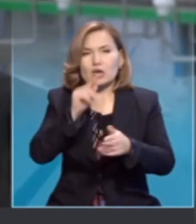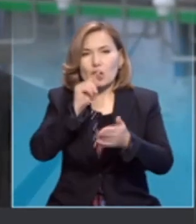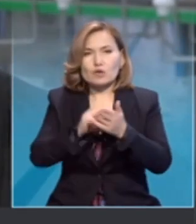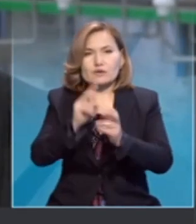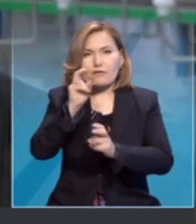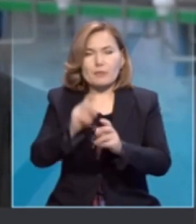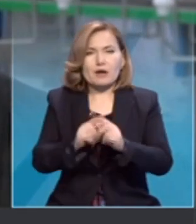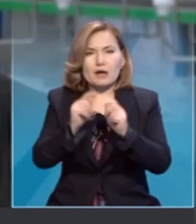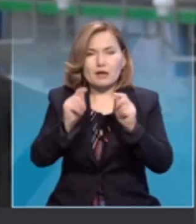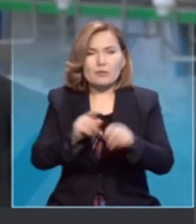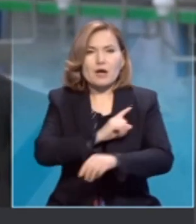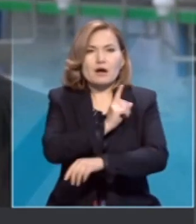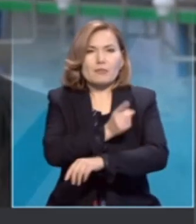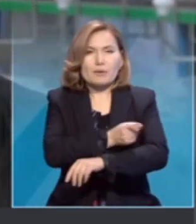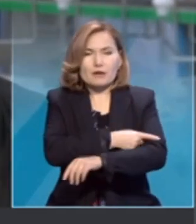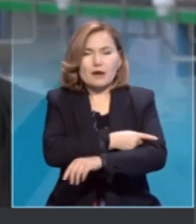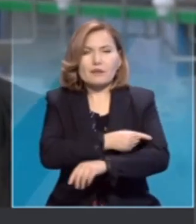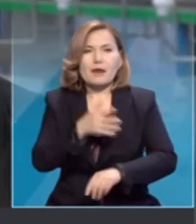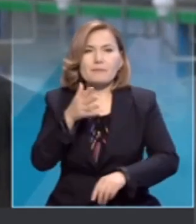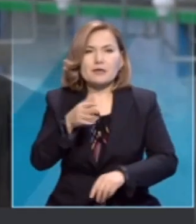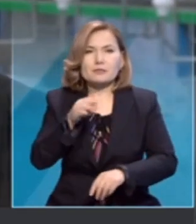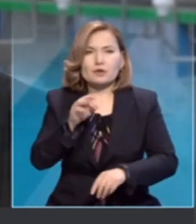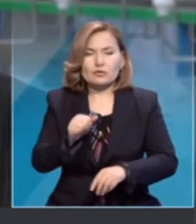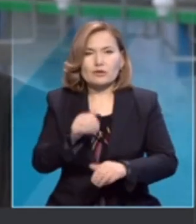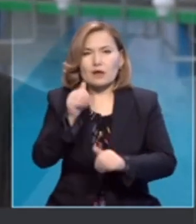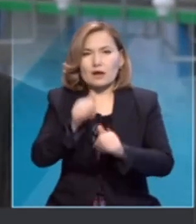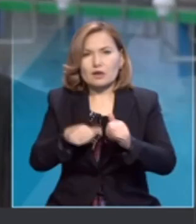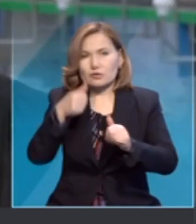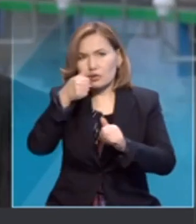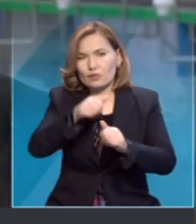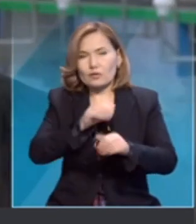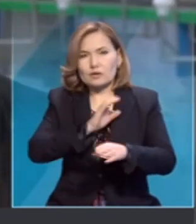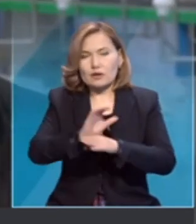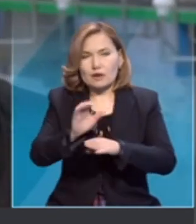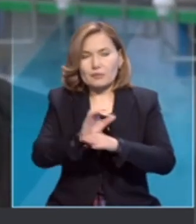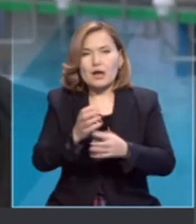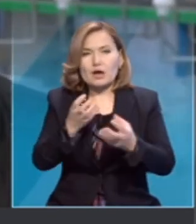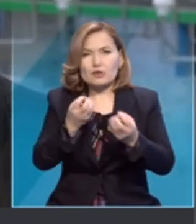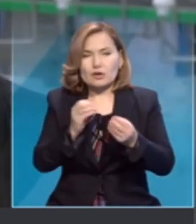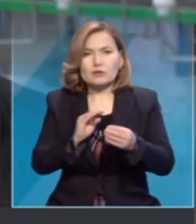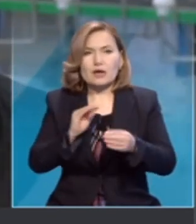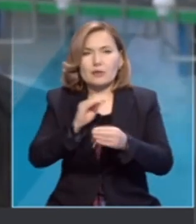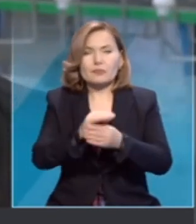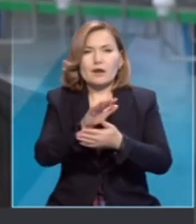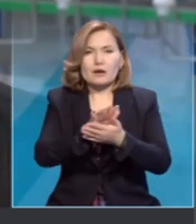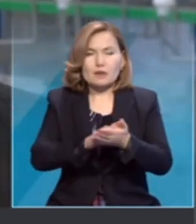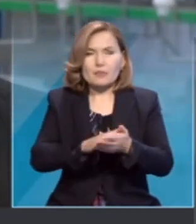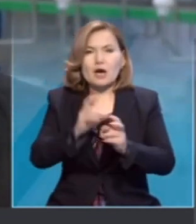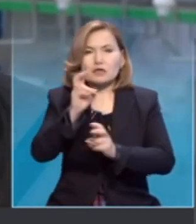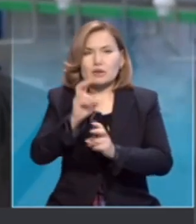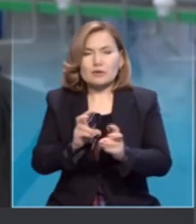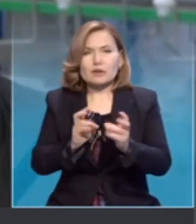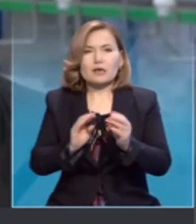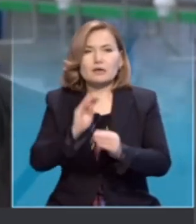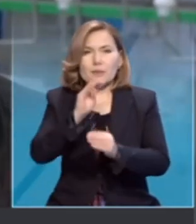мощность 5 мың тон жылына. Тағы да жалғастырып, тағы да ғимараттар салынып отыр.